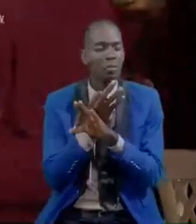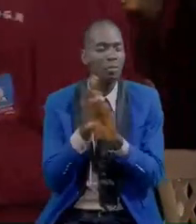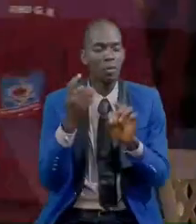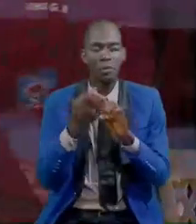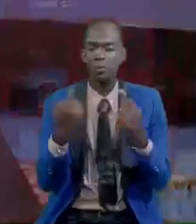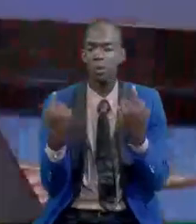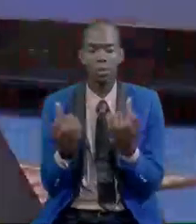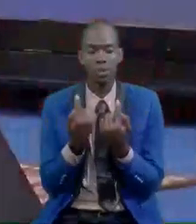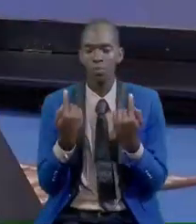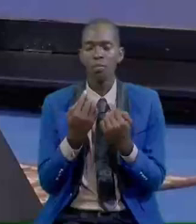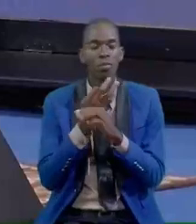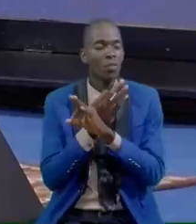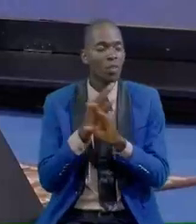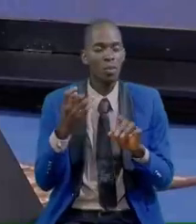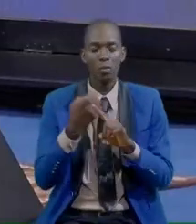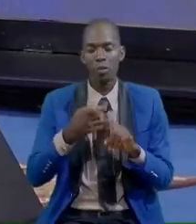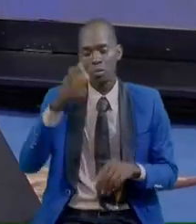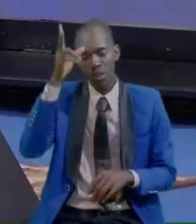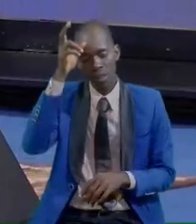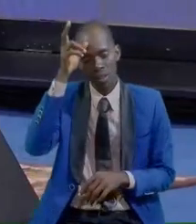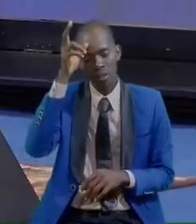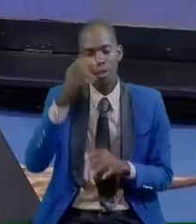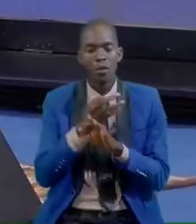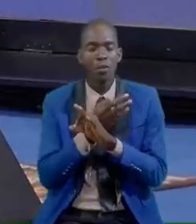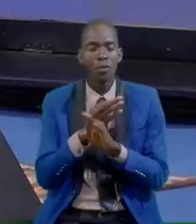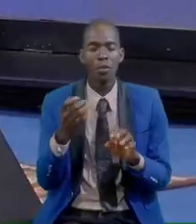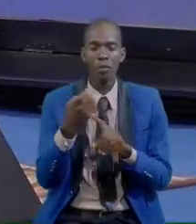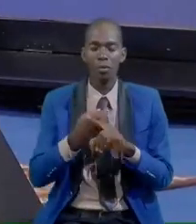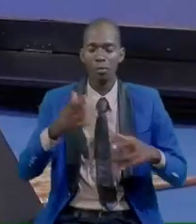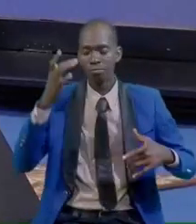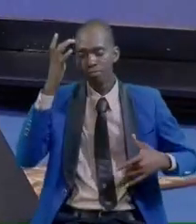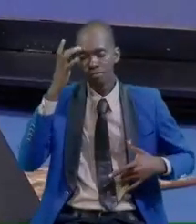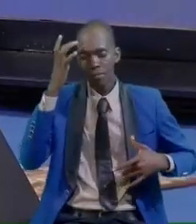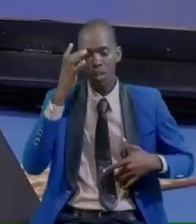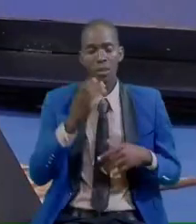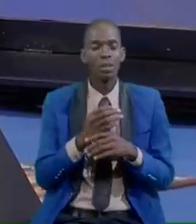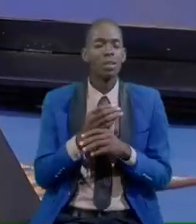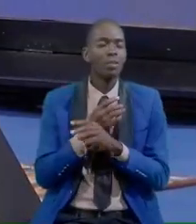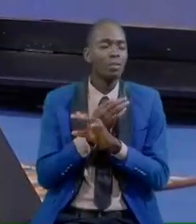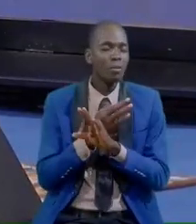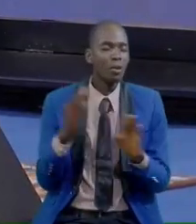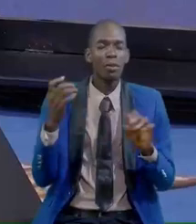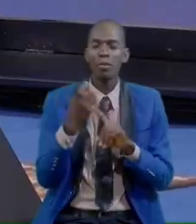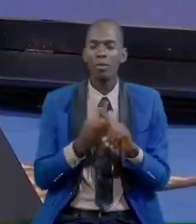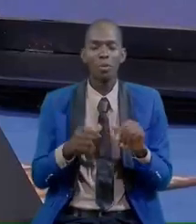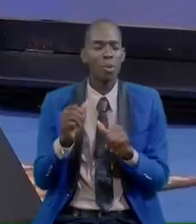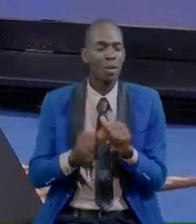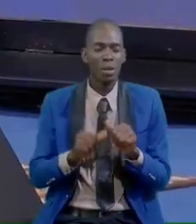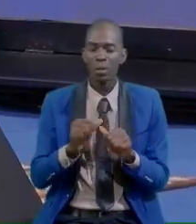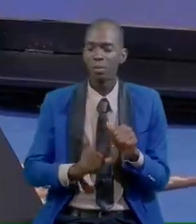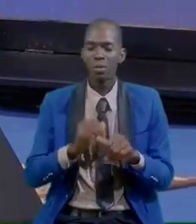Libre du péché, libre de Satan, libéré de la maladie, libéré de